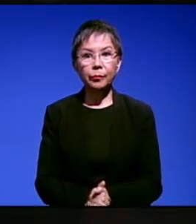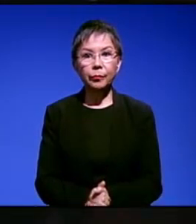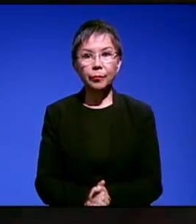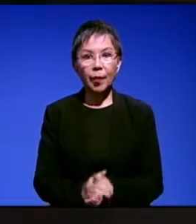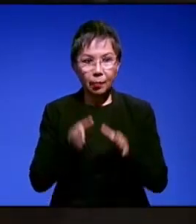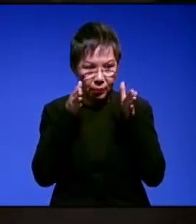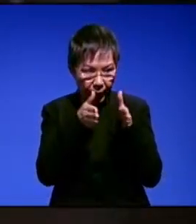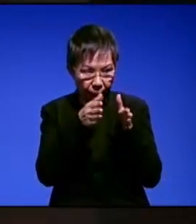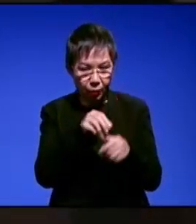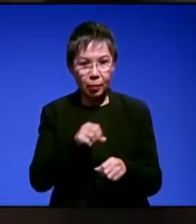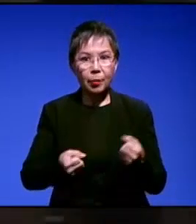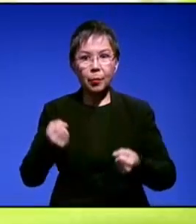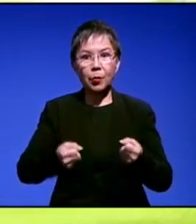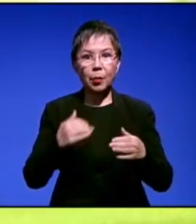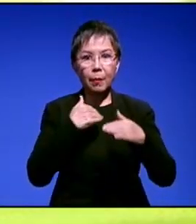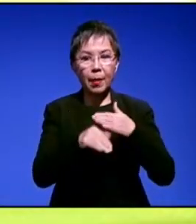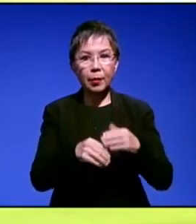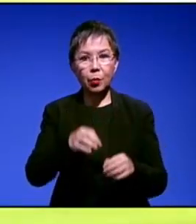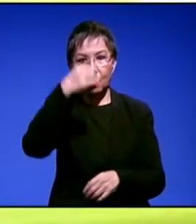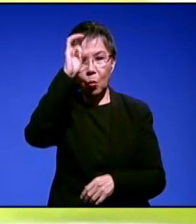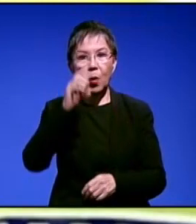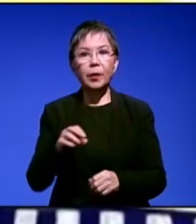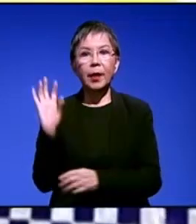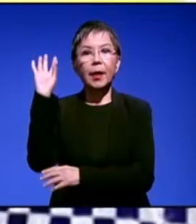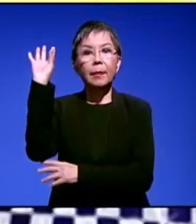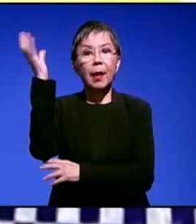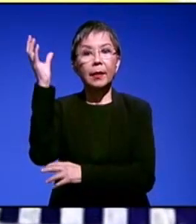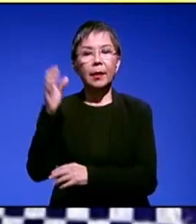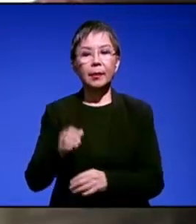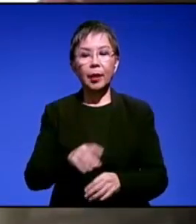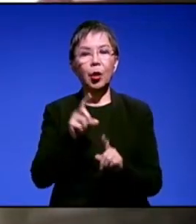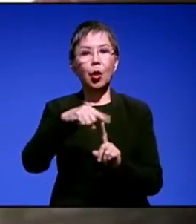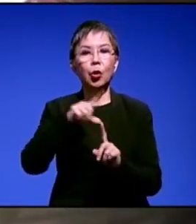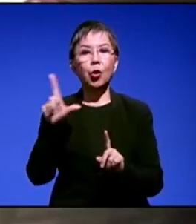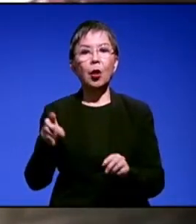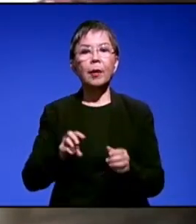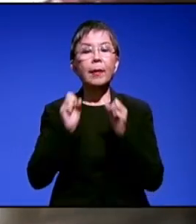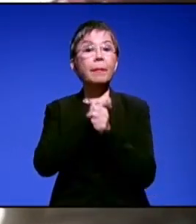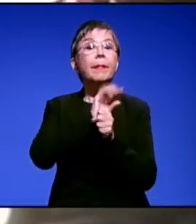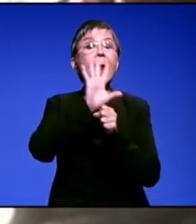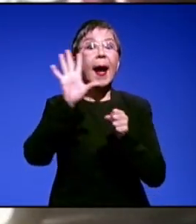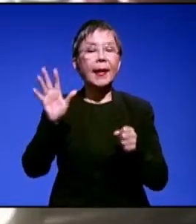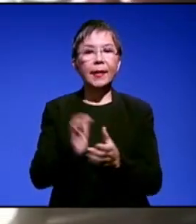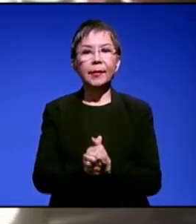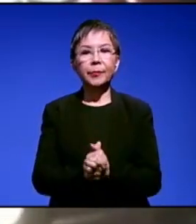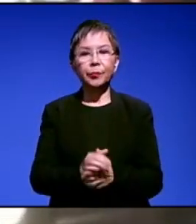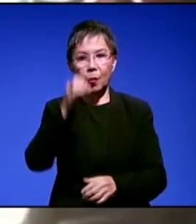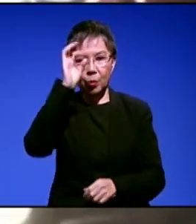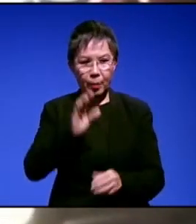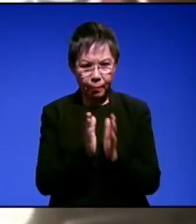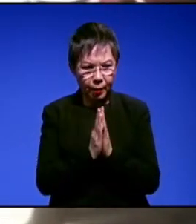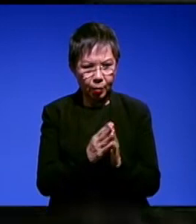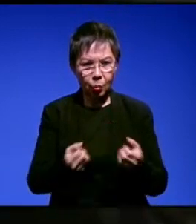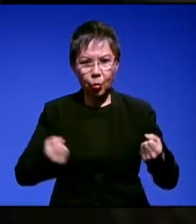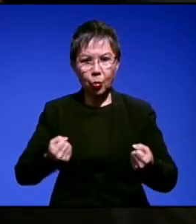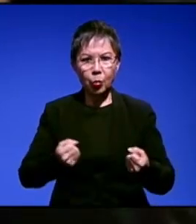Penyekatan serta pembatasan kendaraan juga dilakukan Polda Banten di gerbang tol Merak Banten dini hari tadi. Polisi pun harus meminta warga